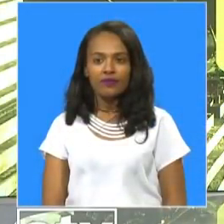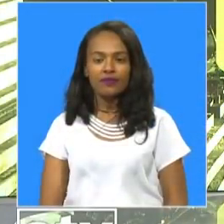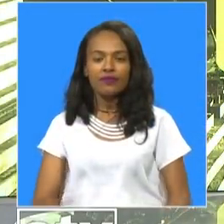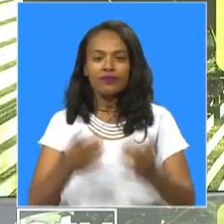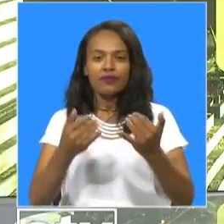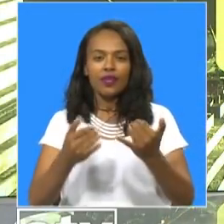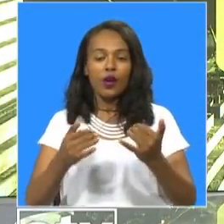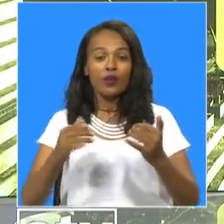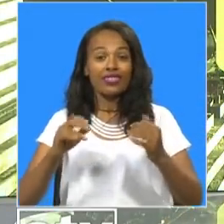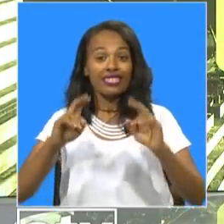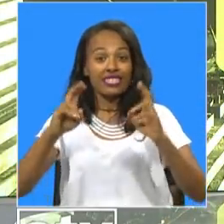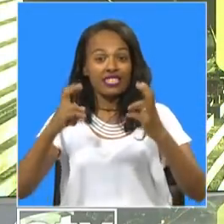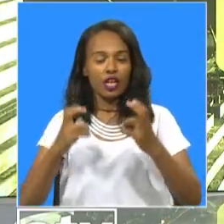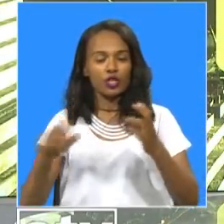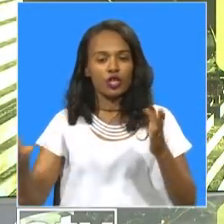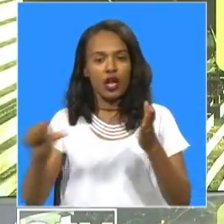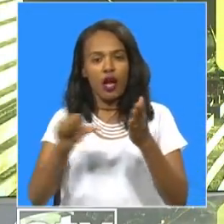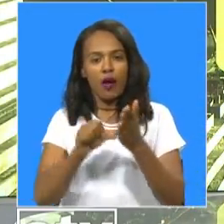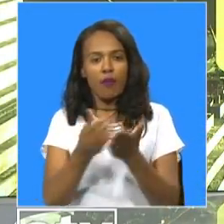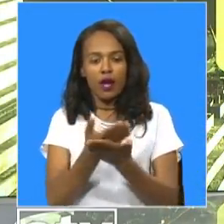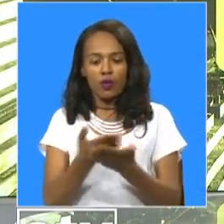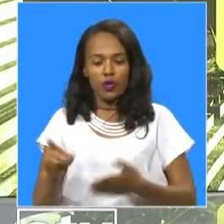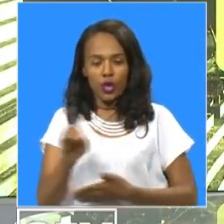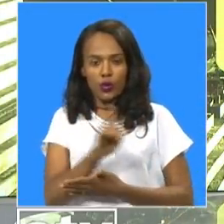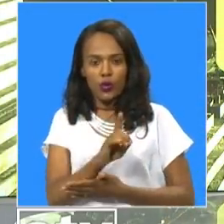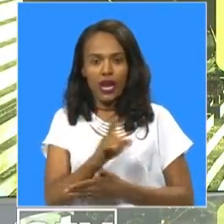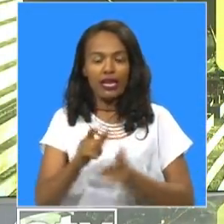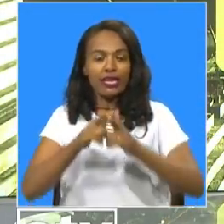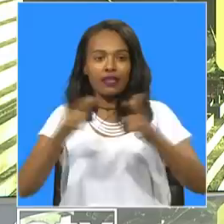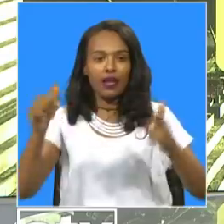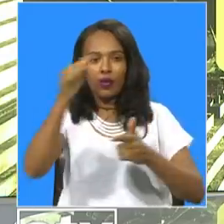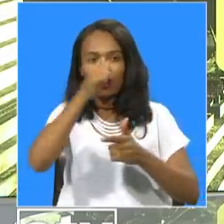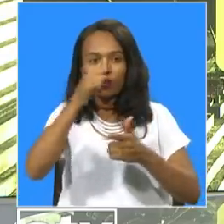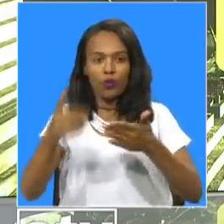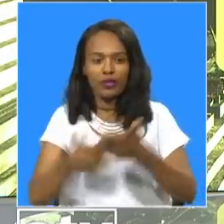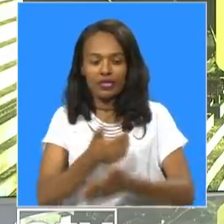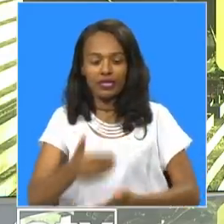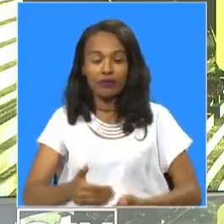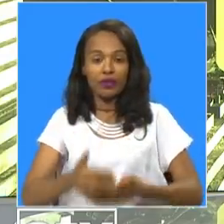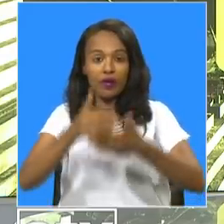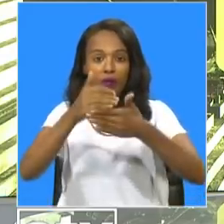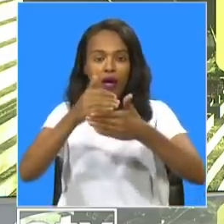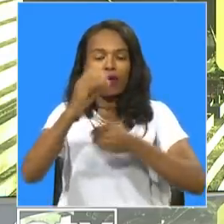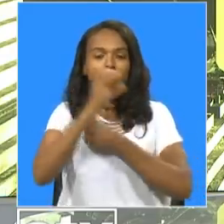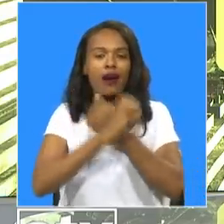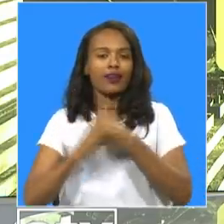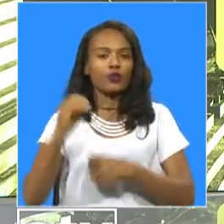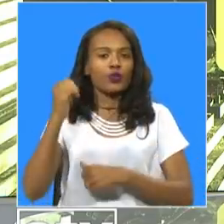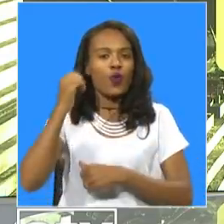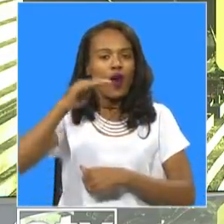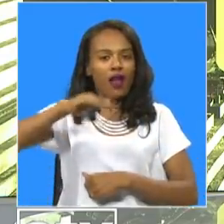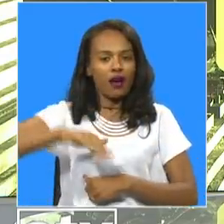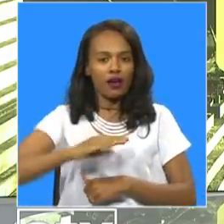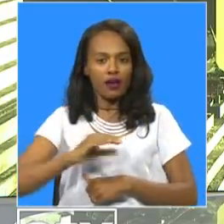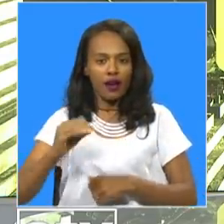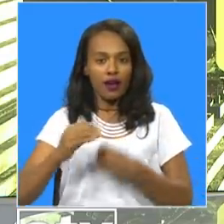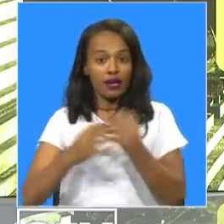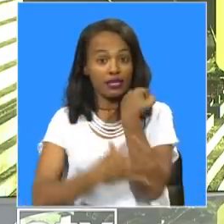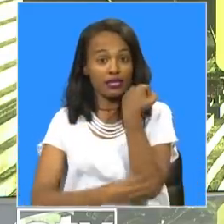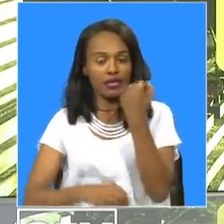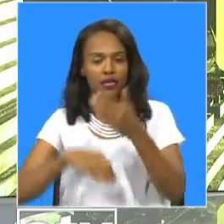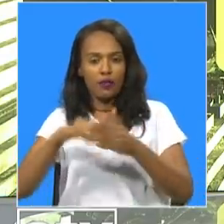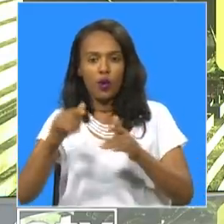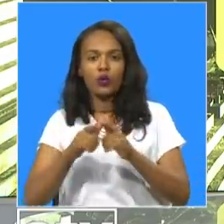አሁን ርዕሰ ጉዳያችን የአባይ ጉዳይ ይሆናል። የታላቁ የኢትዮጵያ ሕዳሴ ግድብ ግንባታ አገሪቱን ከኋላ ቀርነትና ከድህነት